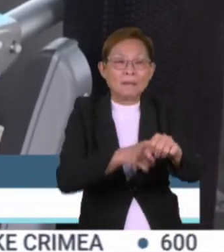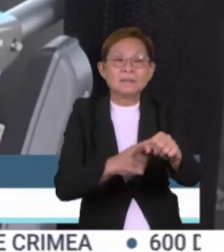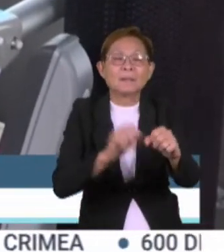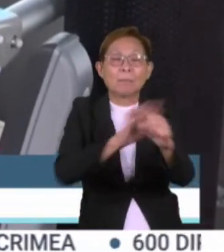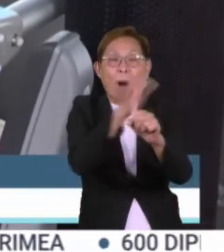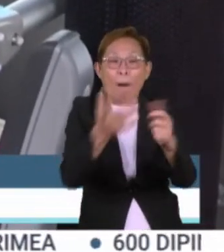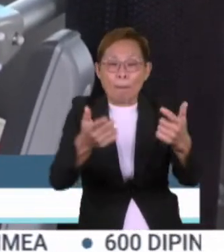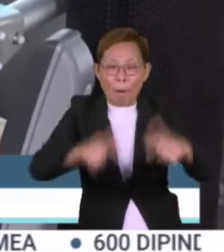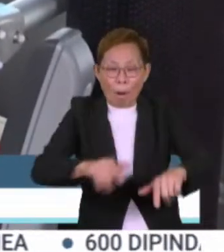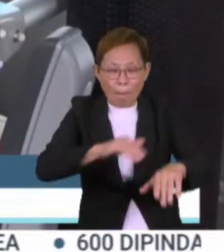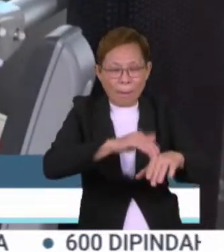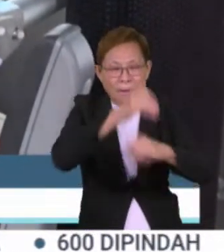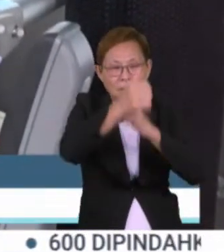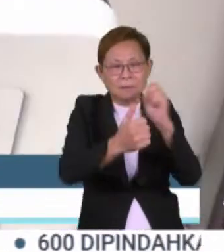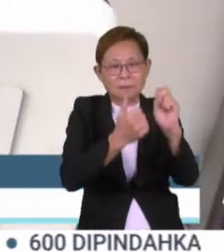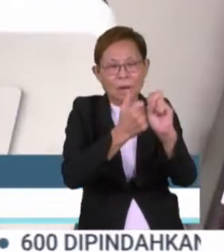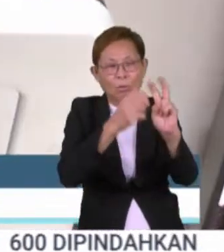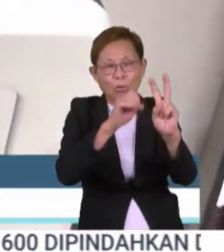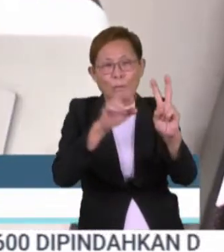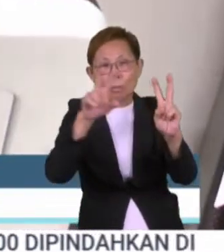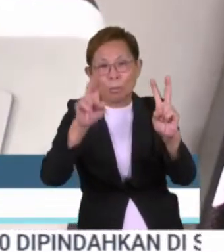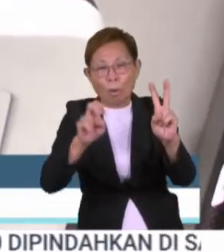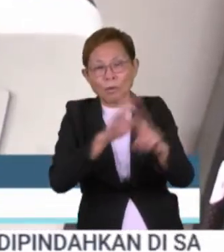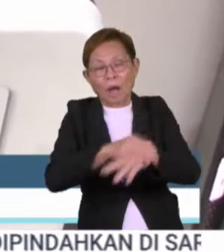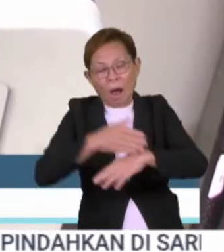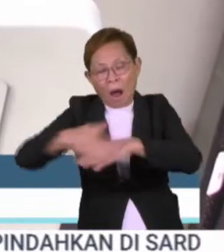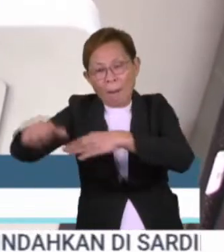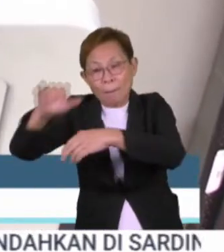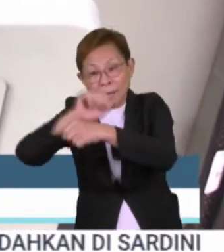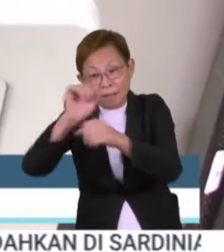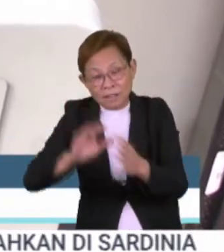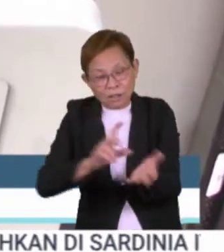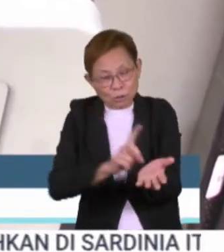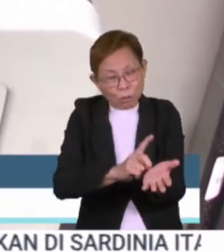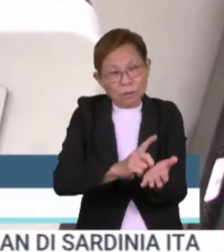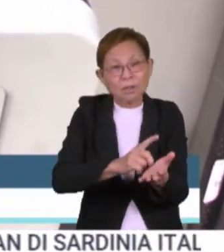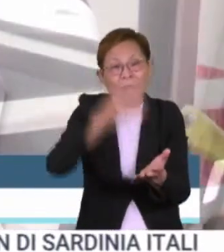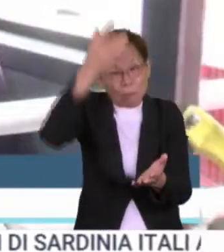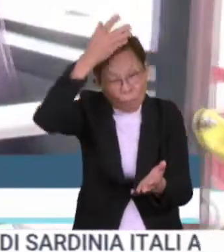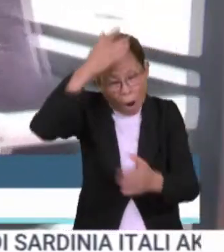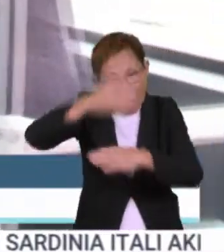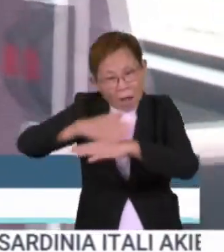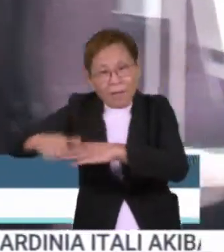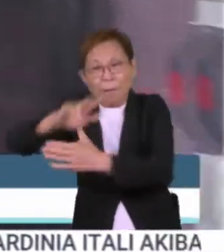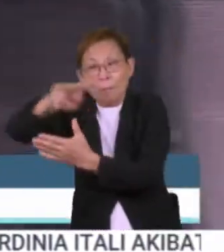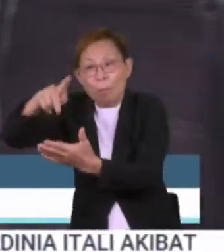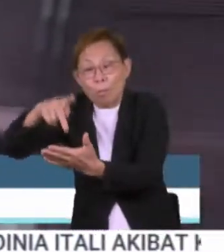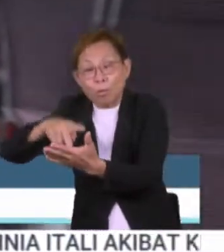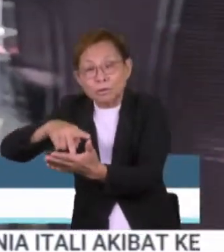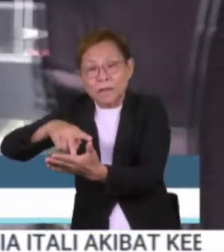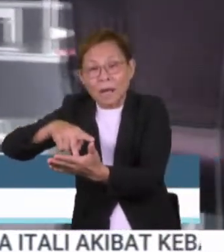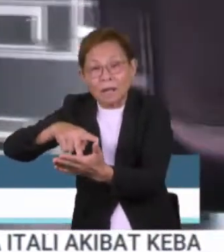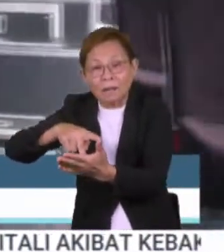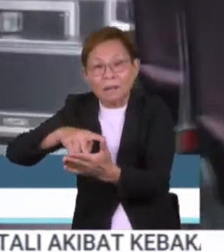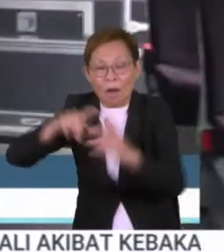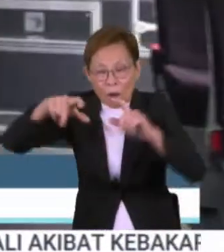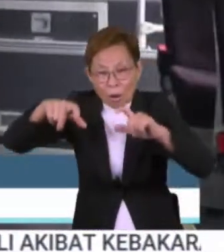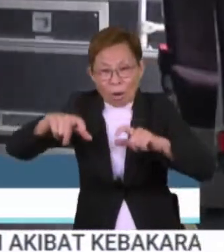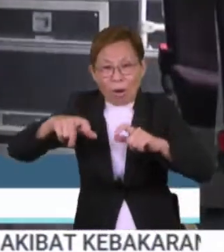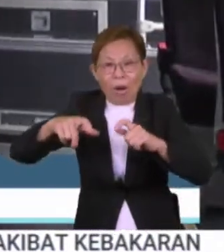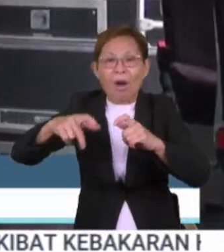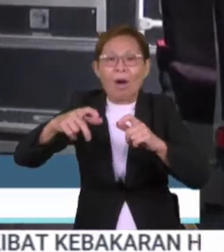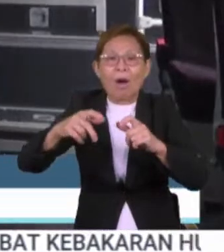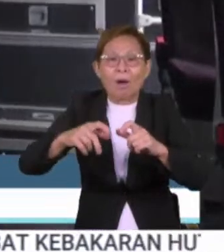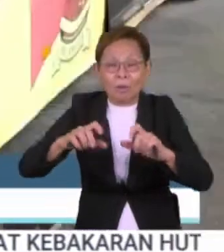melanda pada 2020 juga mahata petugas kesehatan ke pusat koran serta pusat pemberian vaksin